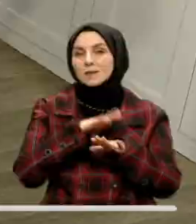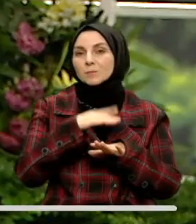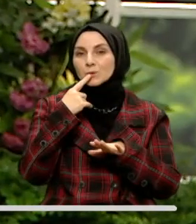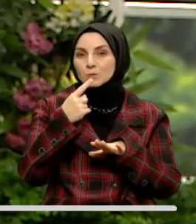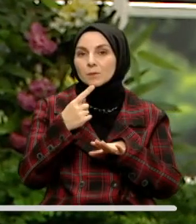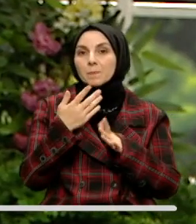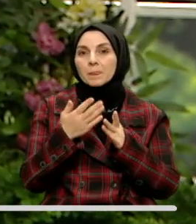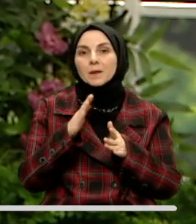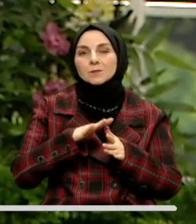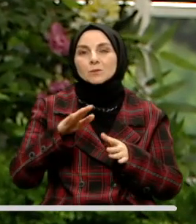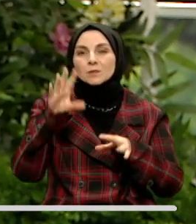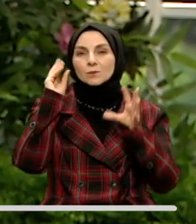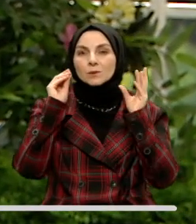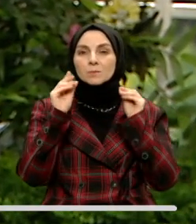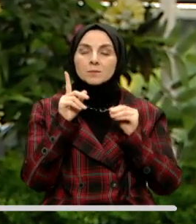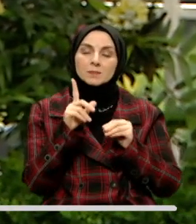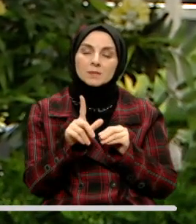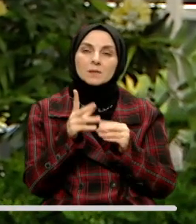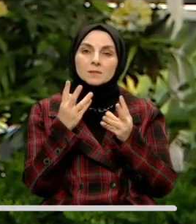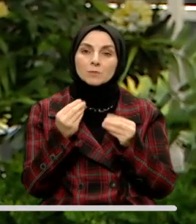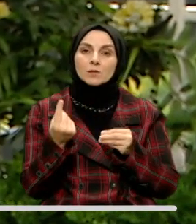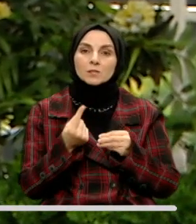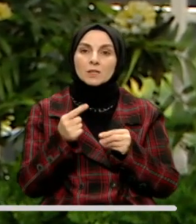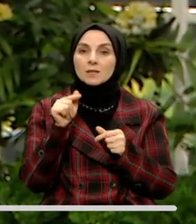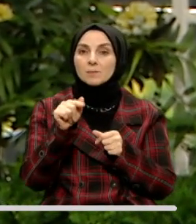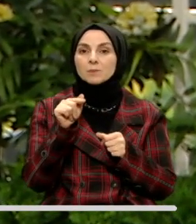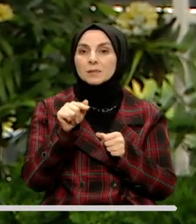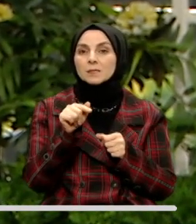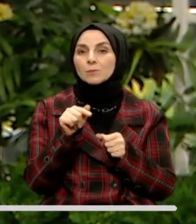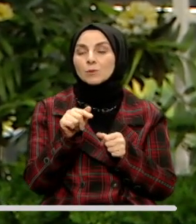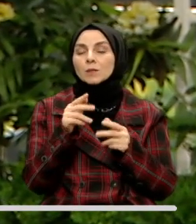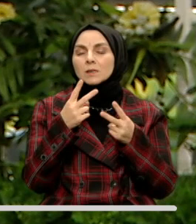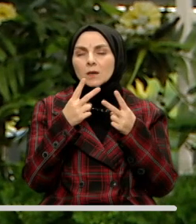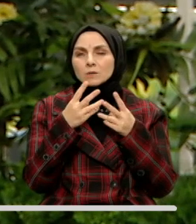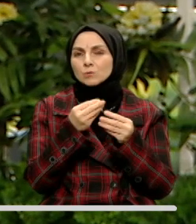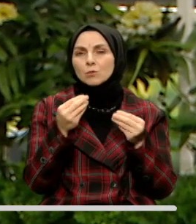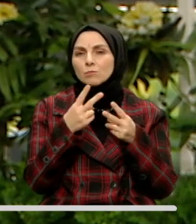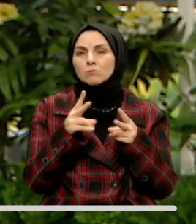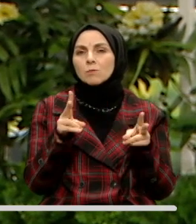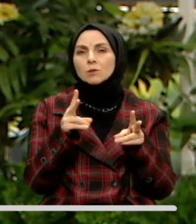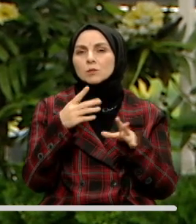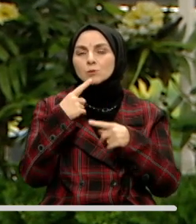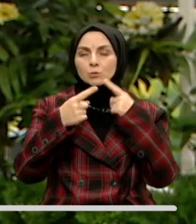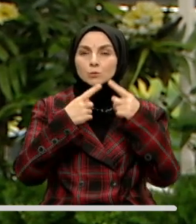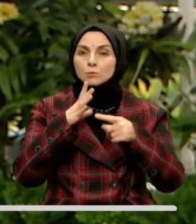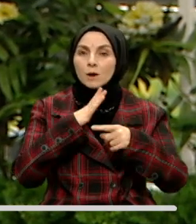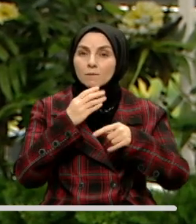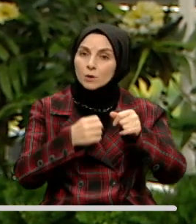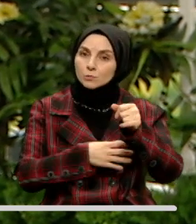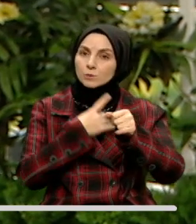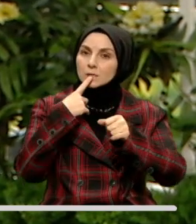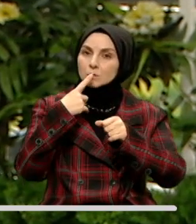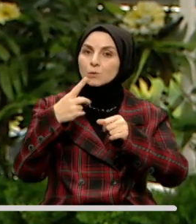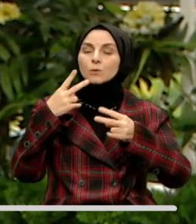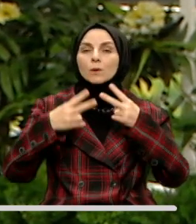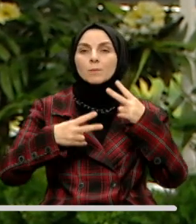çocuklardan öğrenmemiz gereken şeylerden birisi bu da. Açık sözlüler, duygularını ifade ediyorlar. Bazen de gün